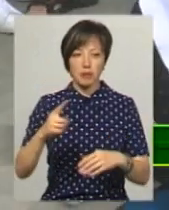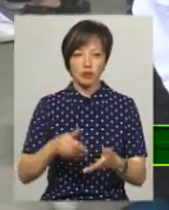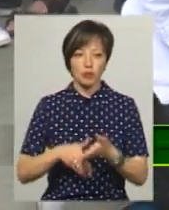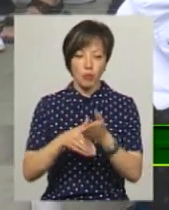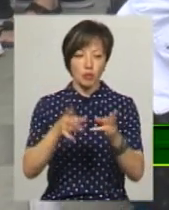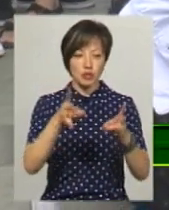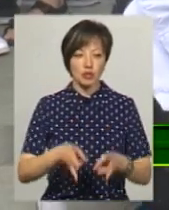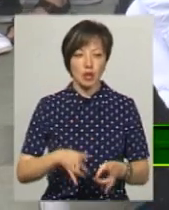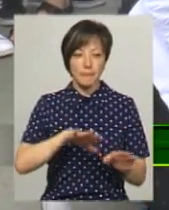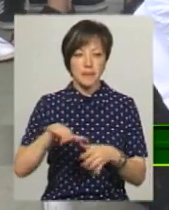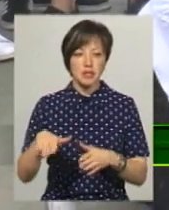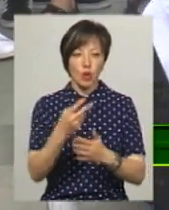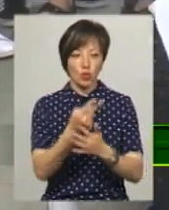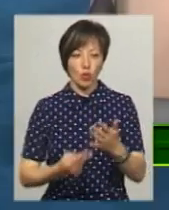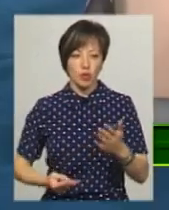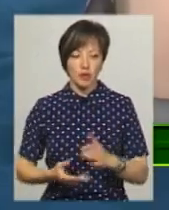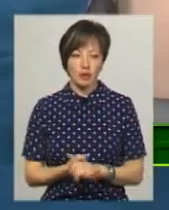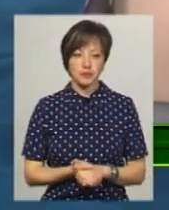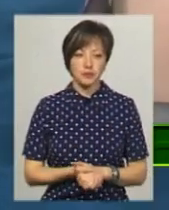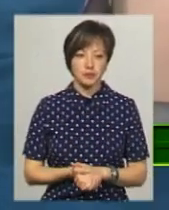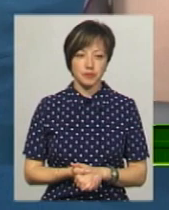допомогу постраждалим після утоплення.